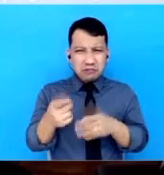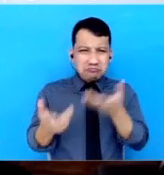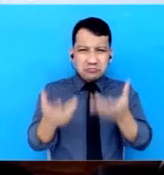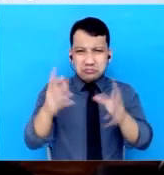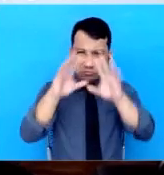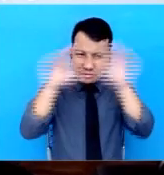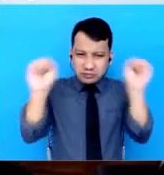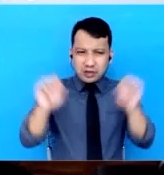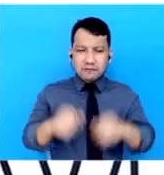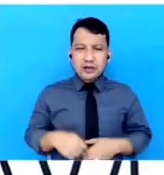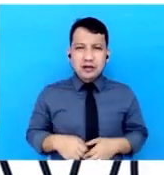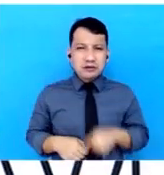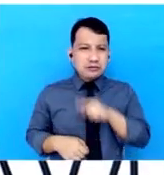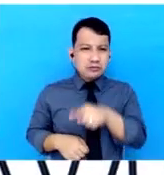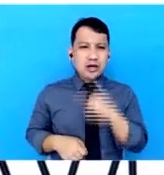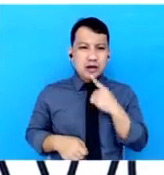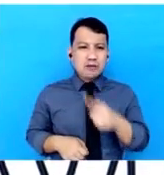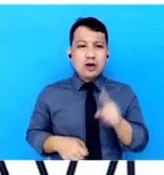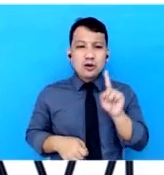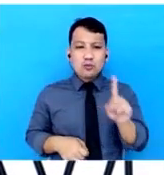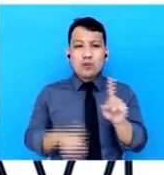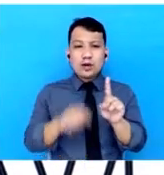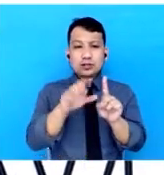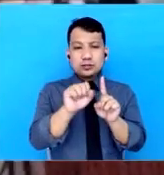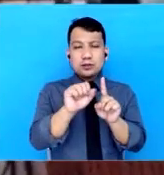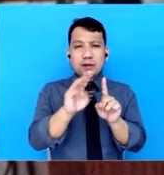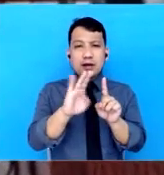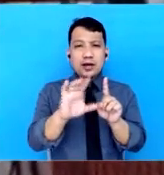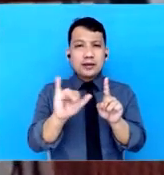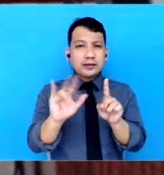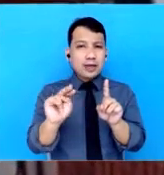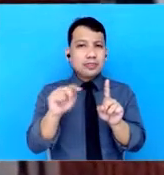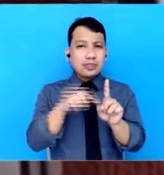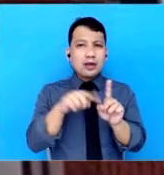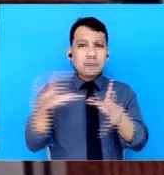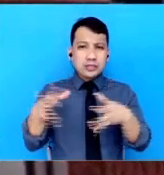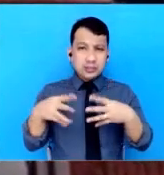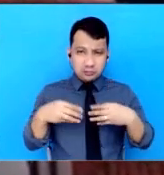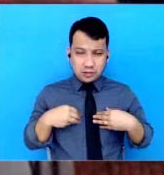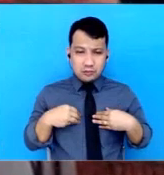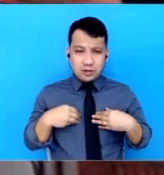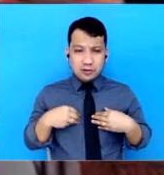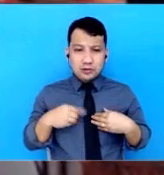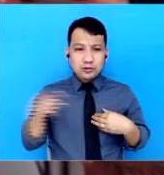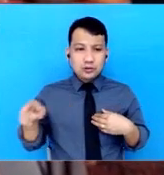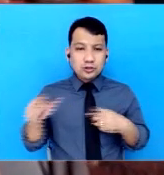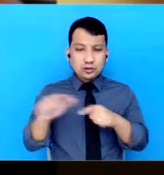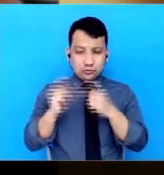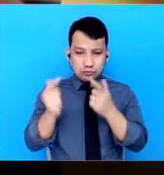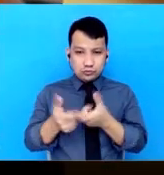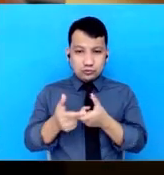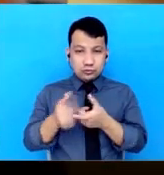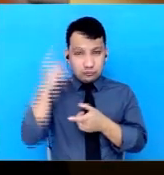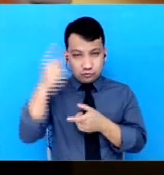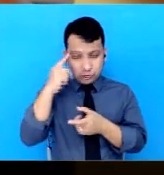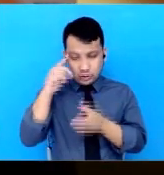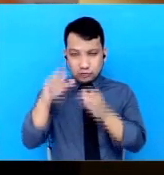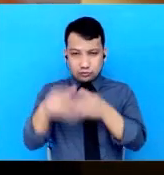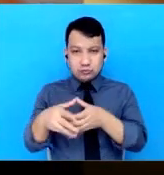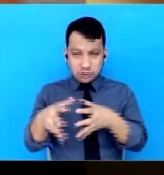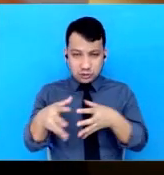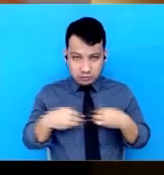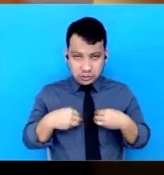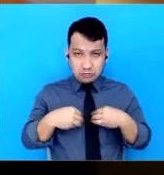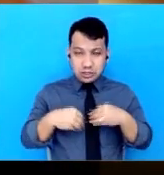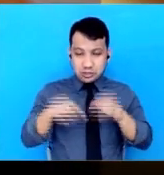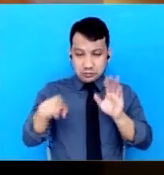Nauna nang sinabi ni isang bayan convener, Brother Armin Luistro, na tinanggap ni Robredo ang nominasyon sa kanya ng opposition coalition. Matatanda ang sinabi rin noon ni